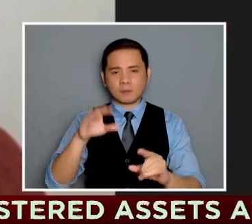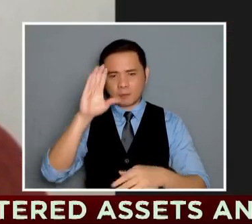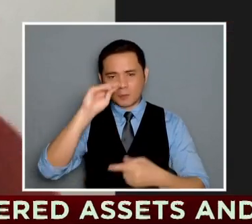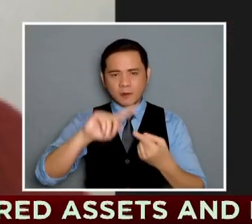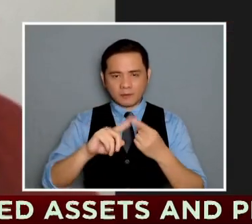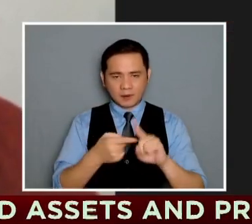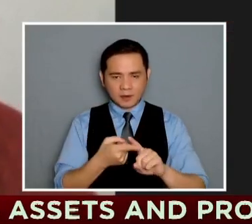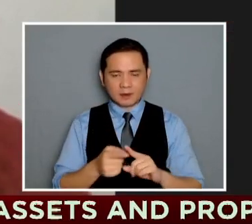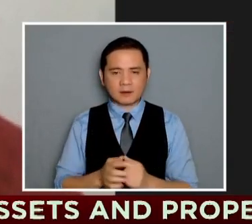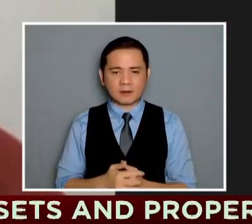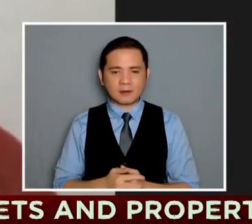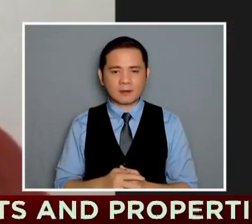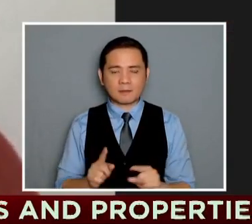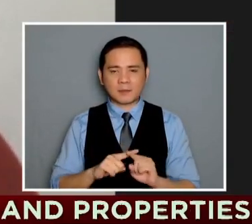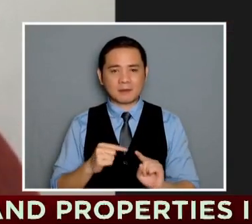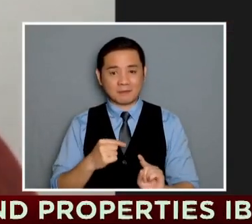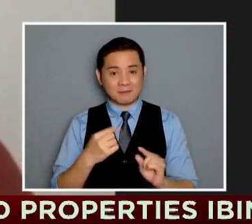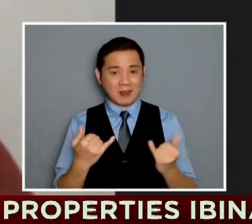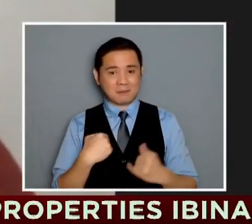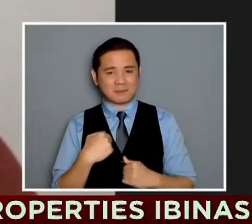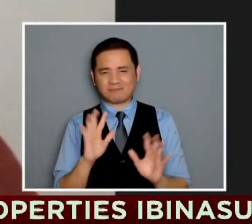ako naman po yung